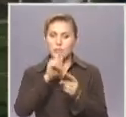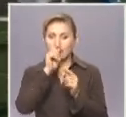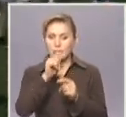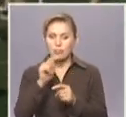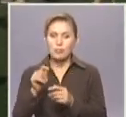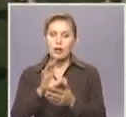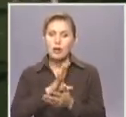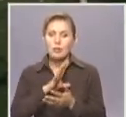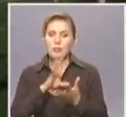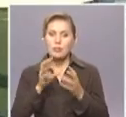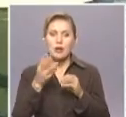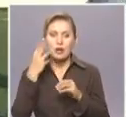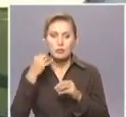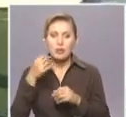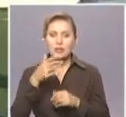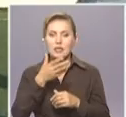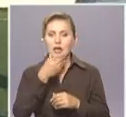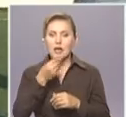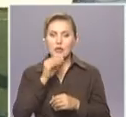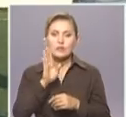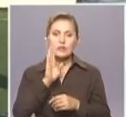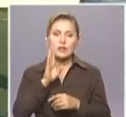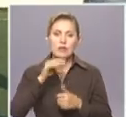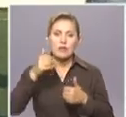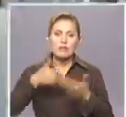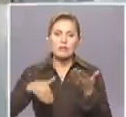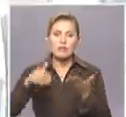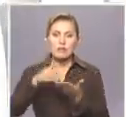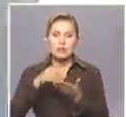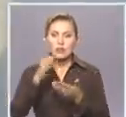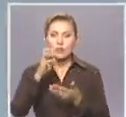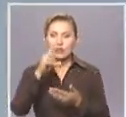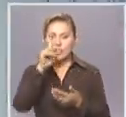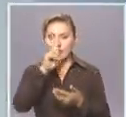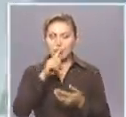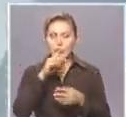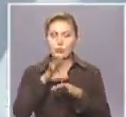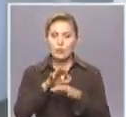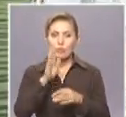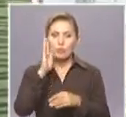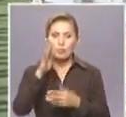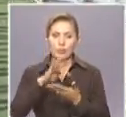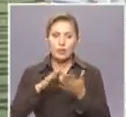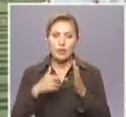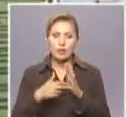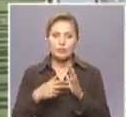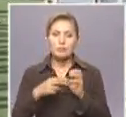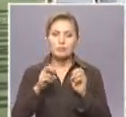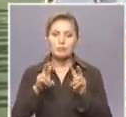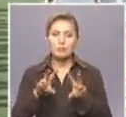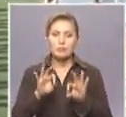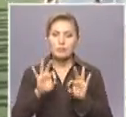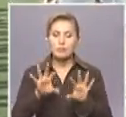Естеріңізге сала кетсек, Алматы-Ару байқауының финалдық бәсекесі қыркүйек айында өтеді. Олжас Нұрасхан, Әлфіра Бекөзнецов, Алматы телеарнасы.